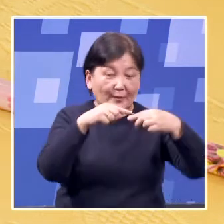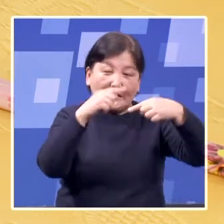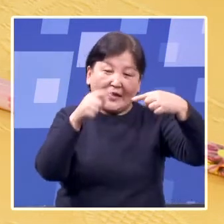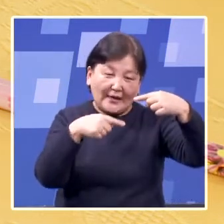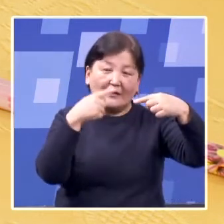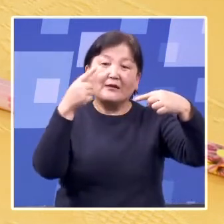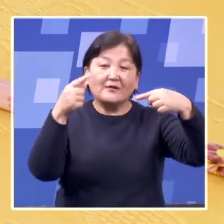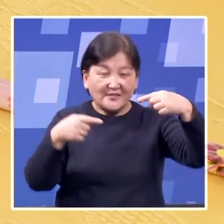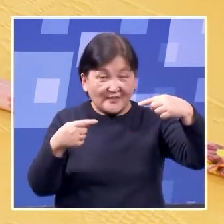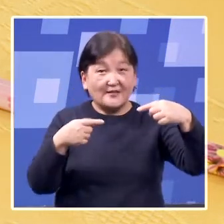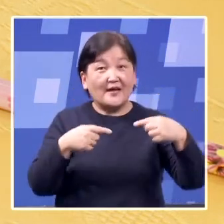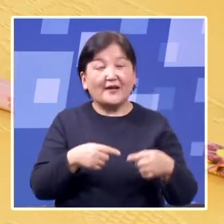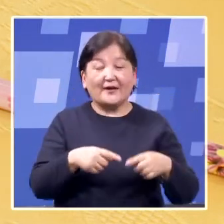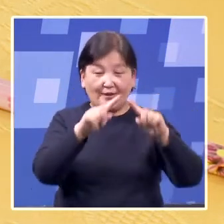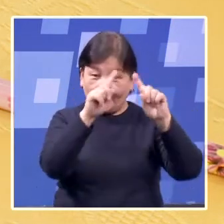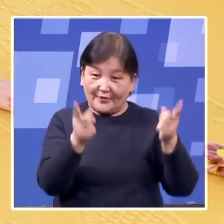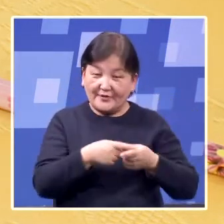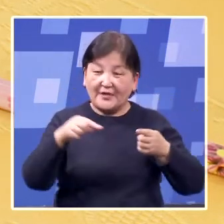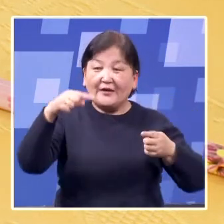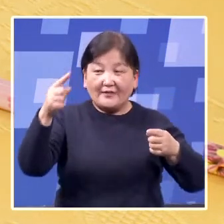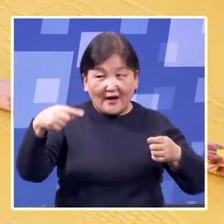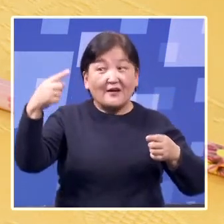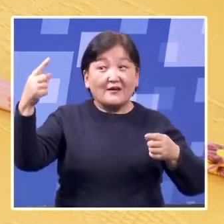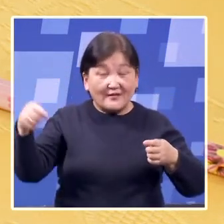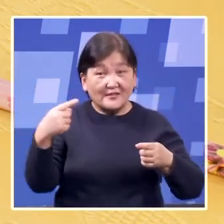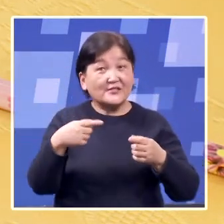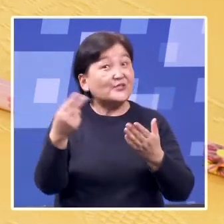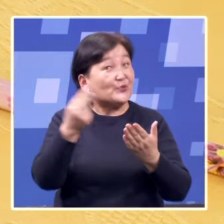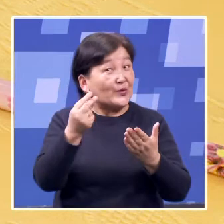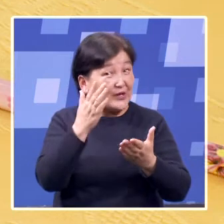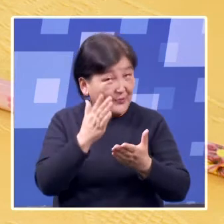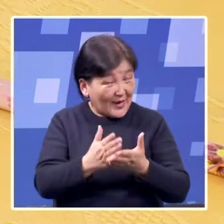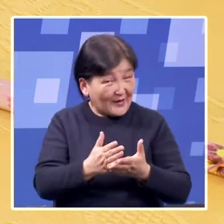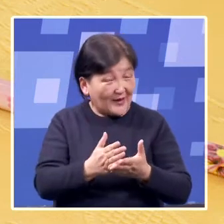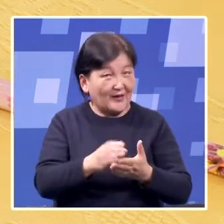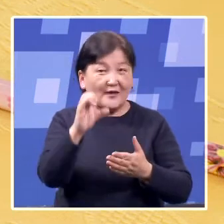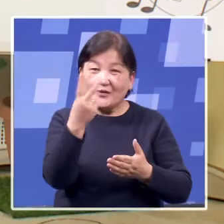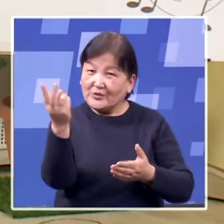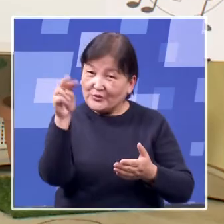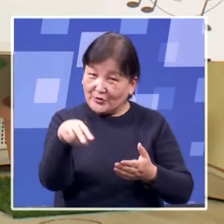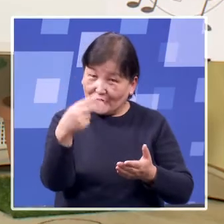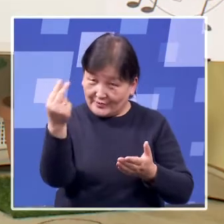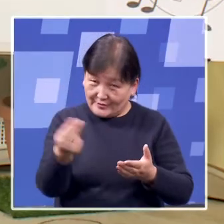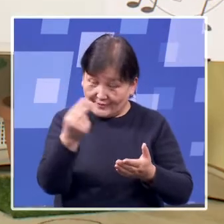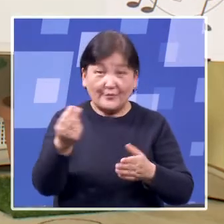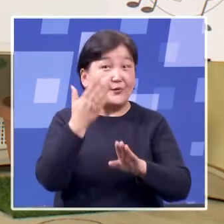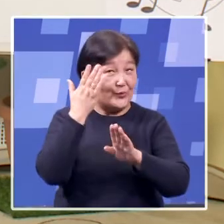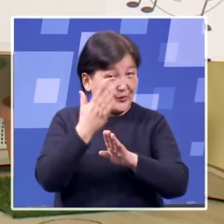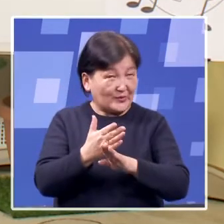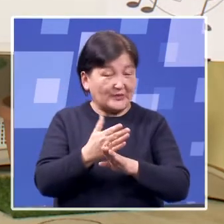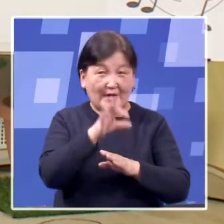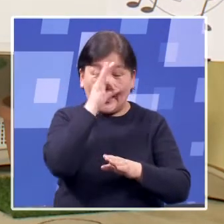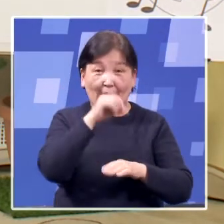зурнаа. За, ингээ гахааны маань сүүл зураад одоо гахаа маань бэлэн болчлоо.